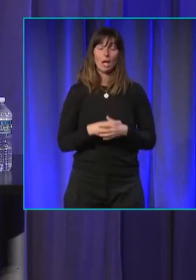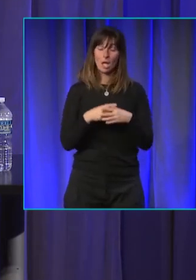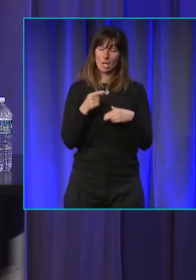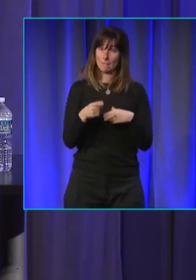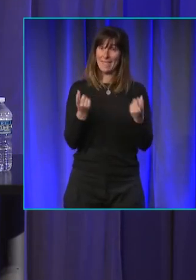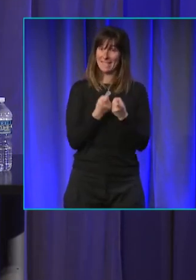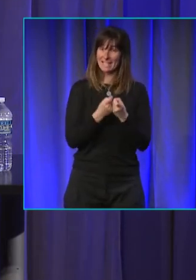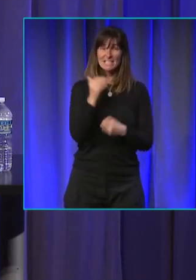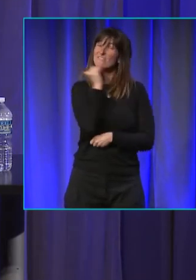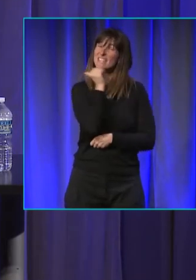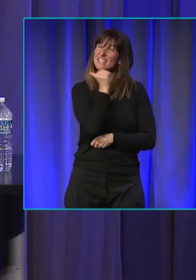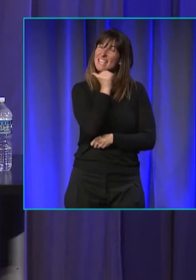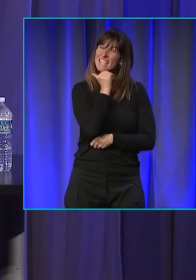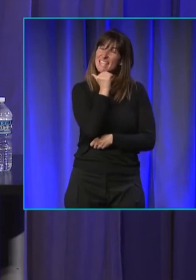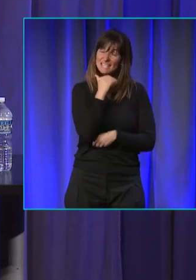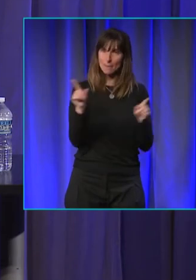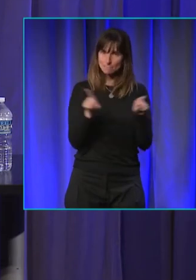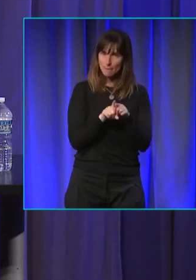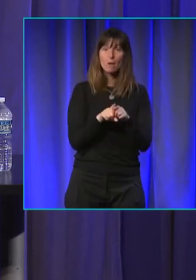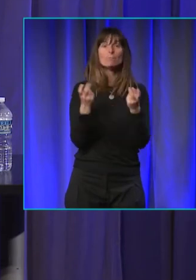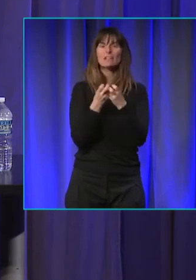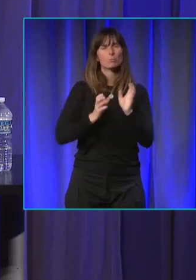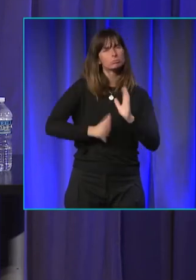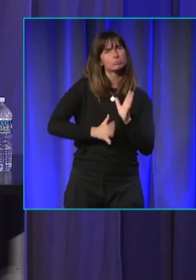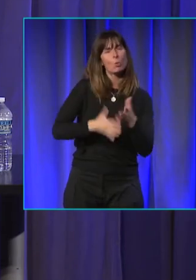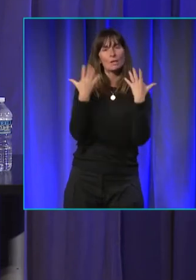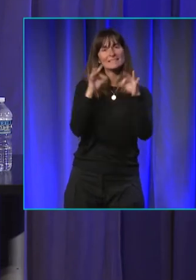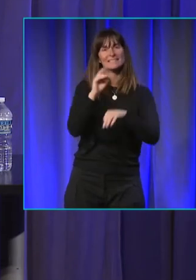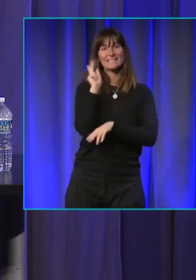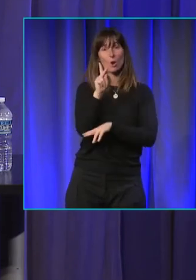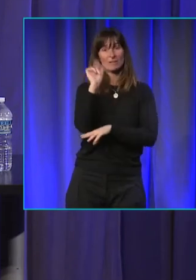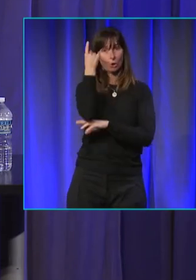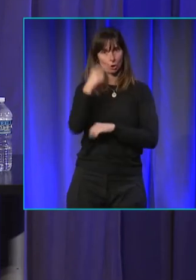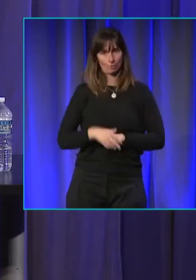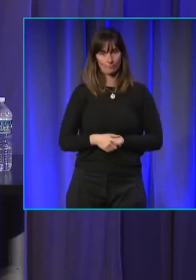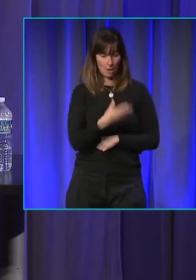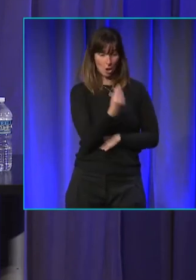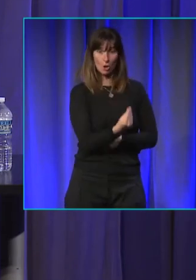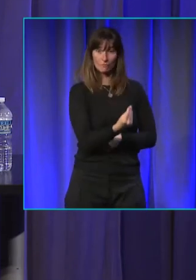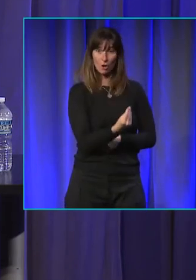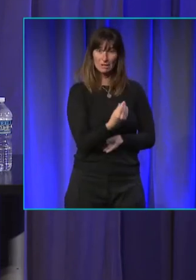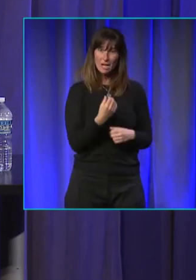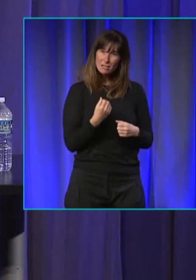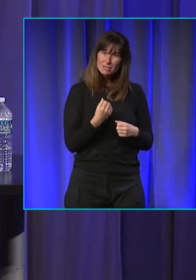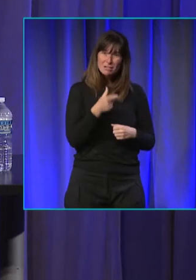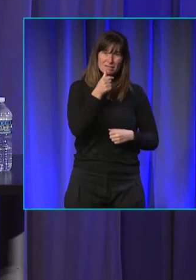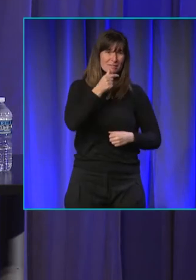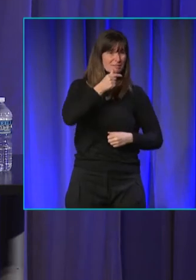vitesse, c'est-à-dire une course, par exemple, à 10 km/h, il va de soi que l'enfant, lui, va forcer plus que